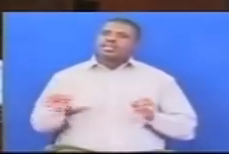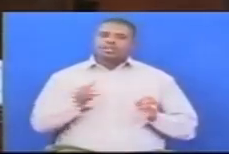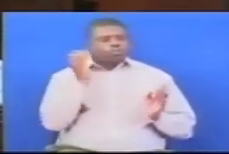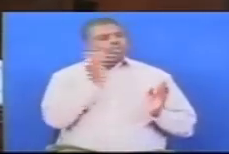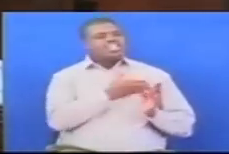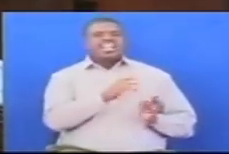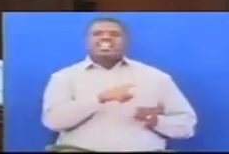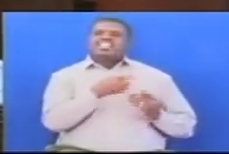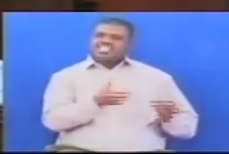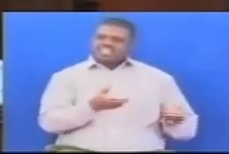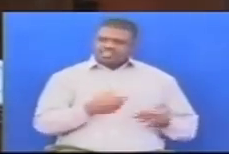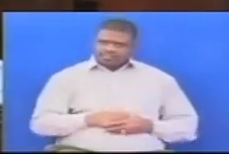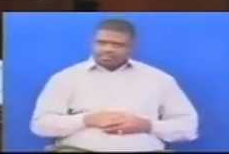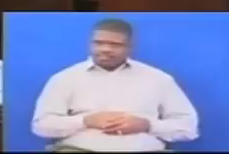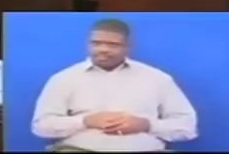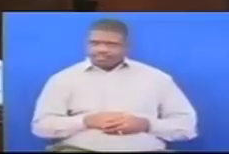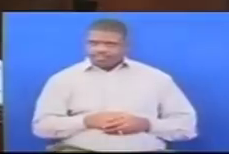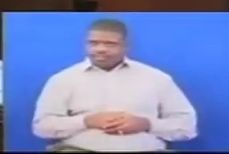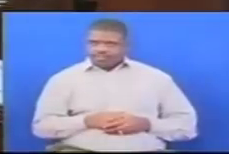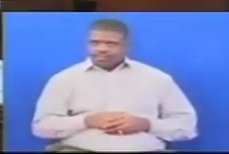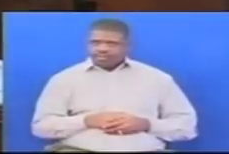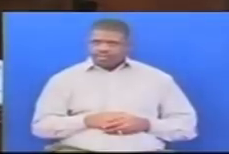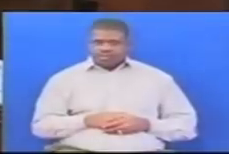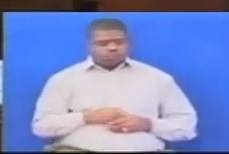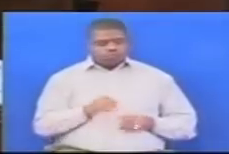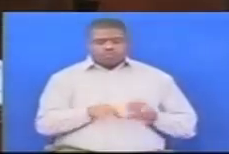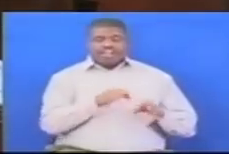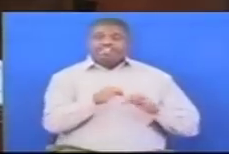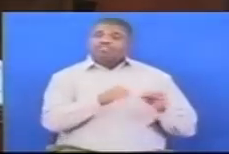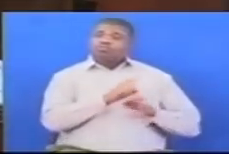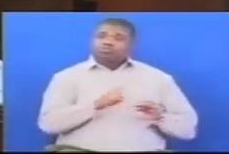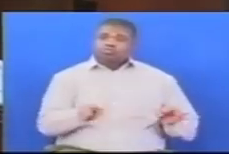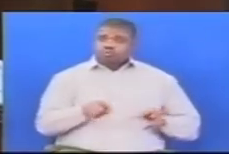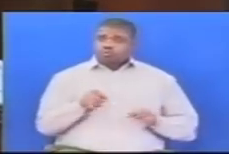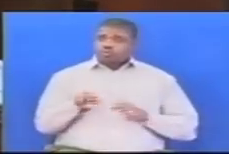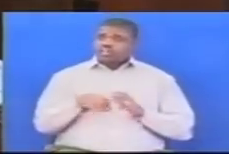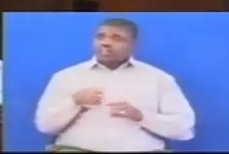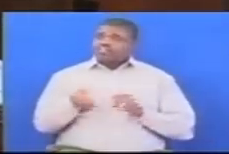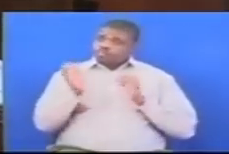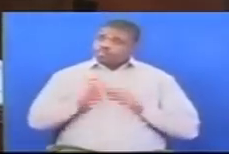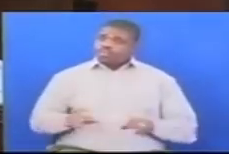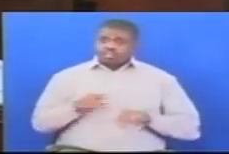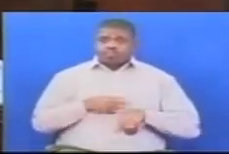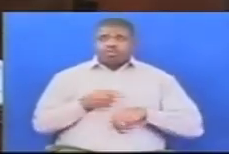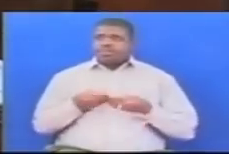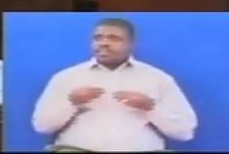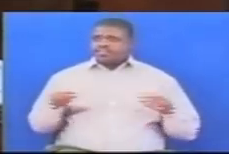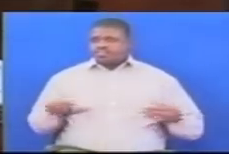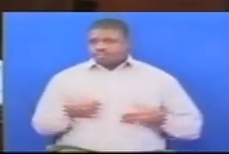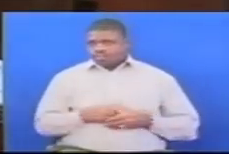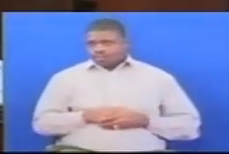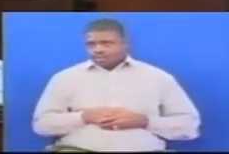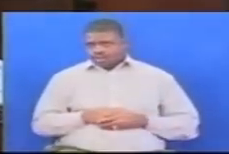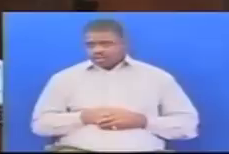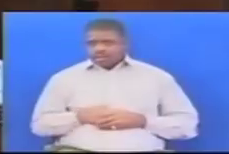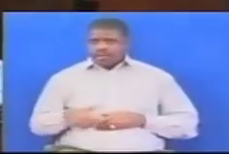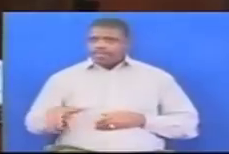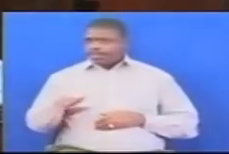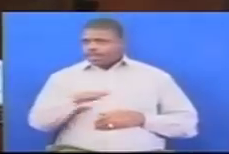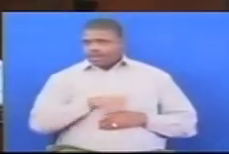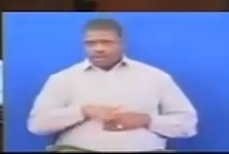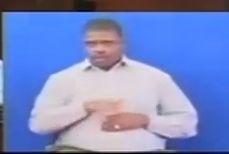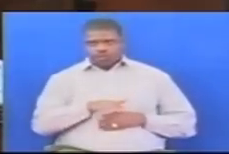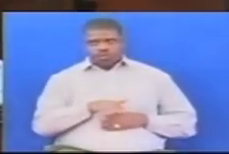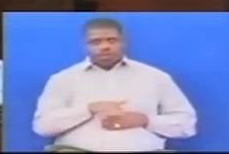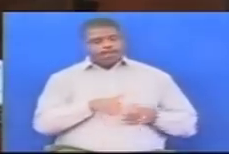nini? Kwa sababu sio za usanifu. Usanifu ishakamilika siku nyingi, na maeneo ya kuweka